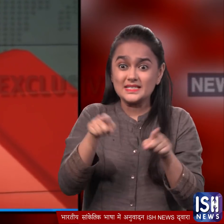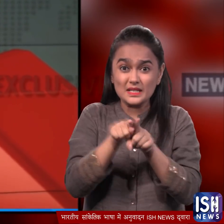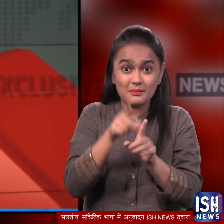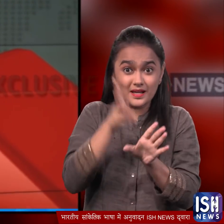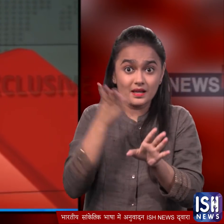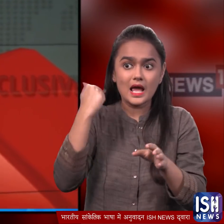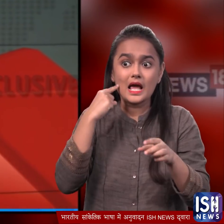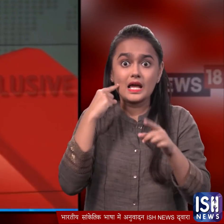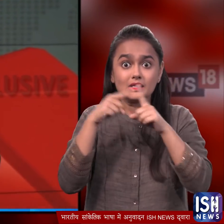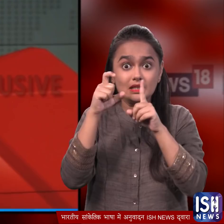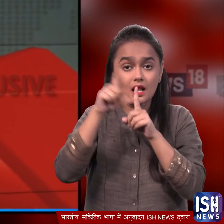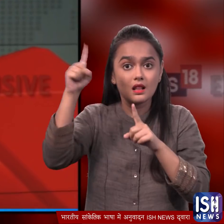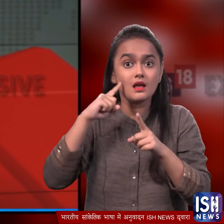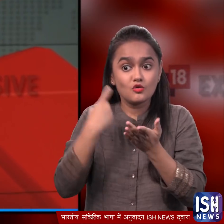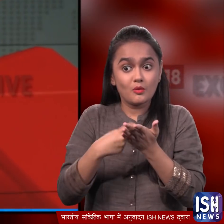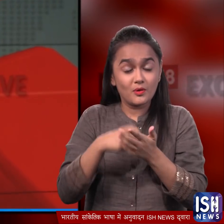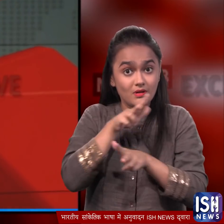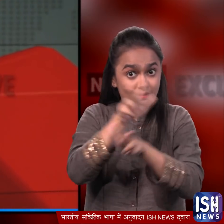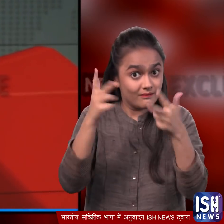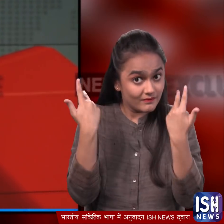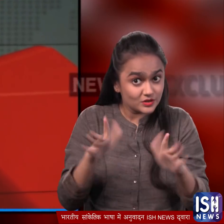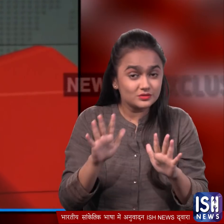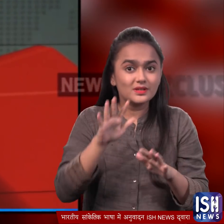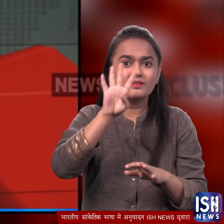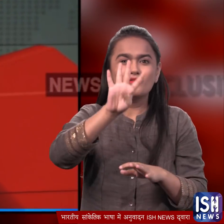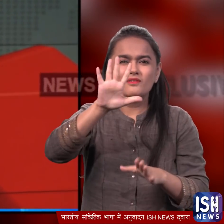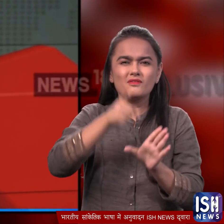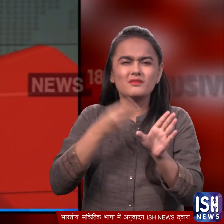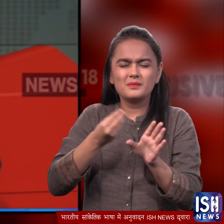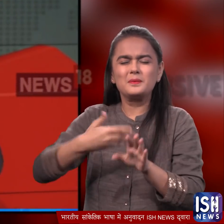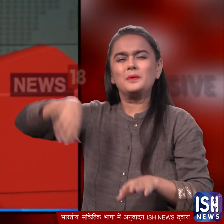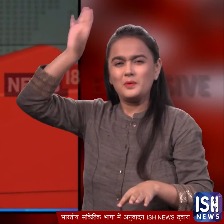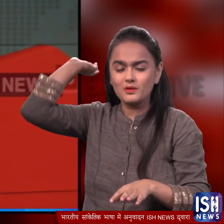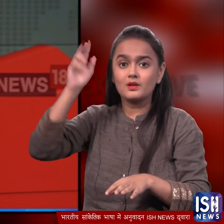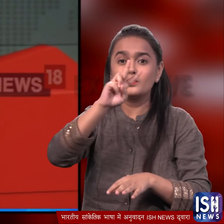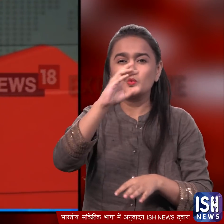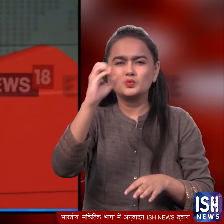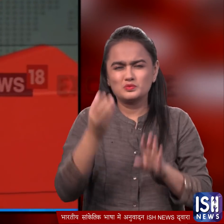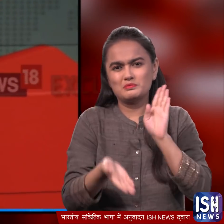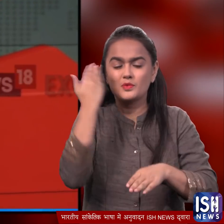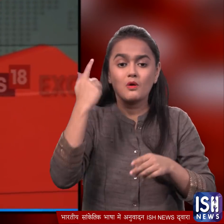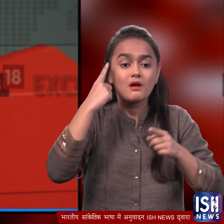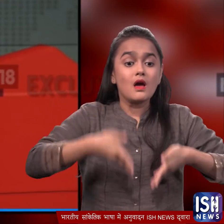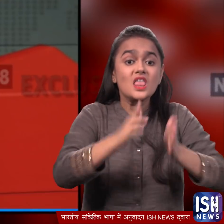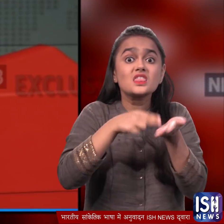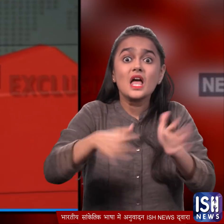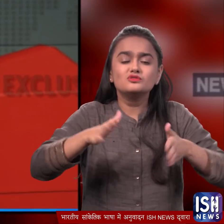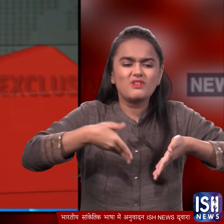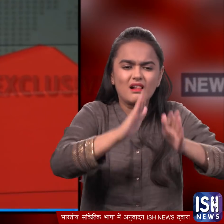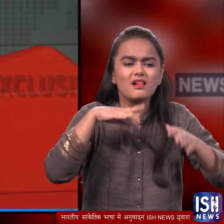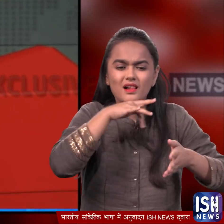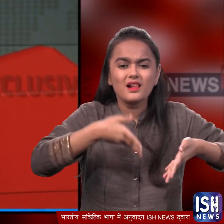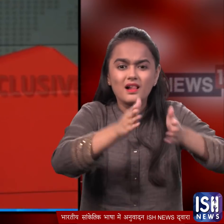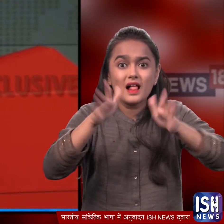साल पहले IIT दिल्ली ने एक रिपोर्ट में बताया था कि 45 साल पहले दिल्ली में ऐसे 200 से ज्यादा प्राकृतिक नाले थे